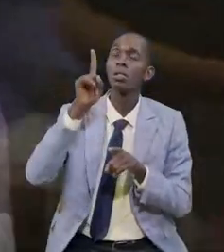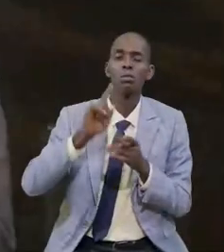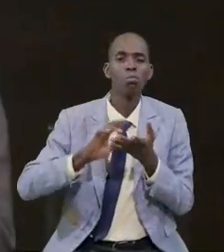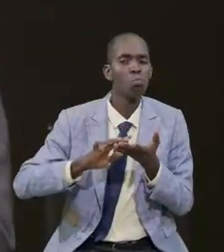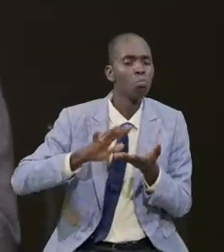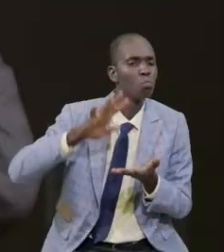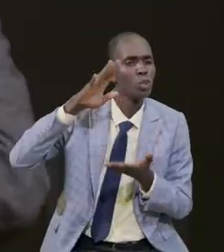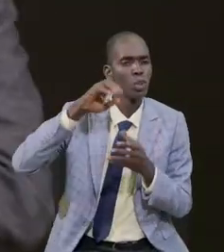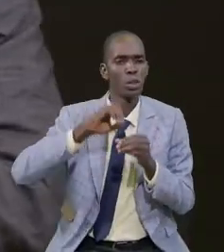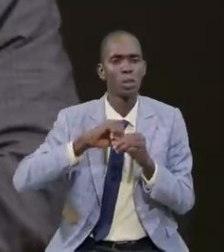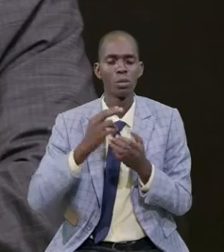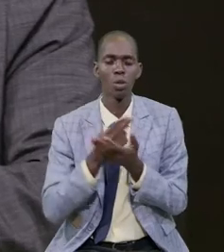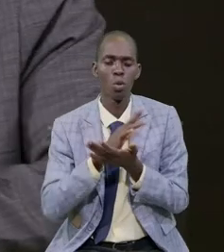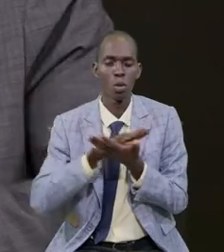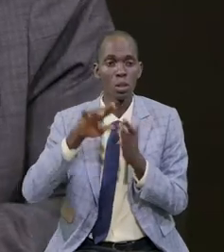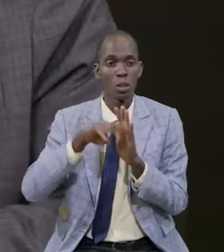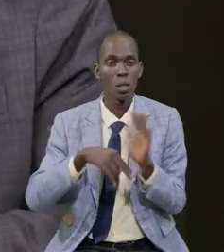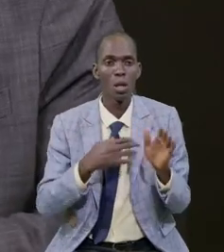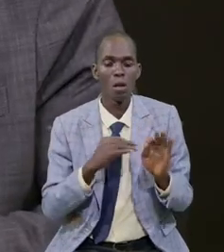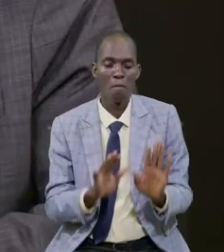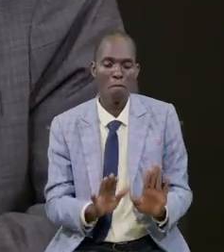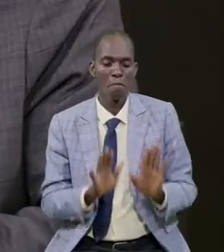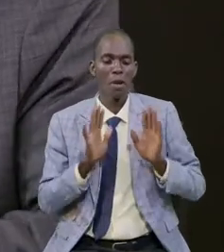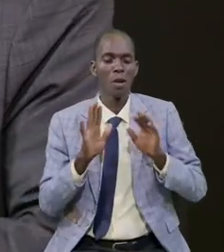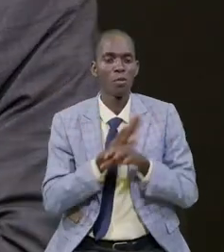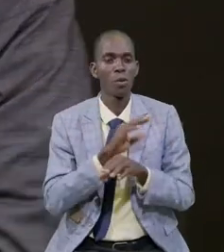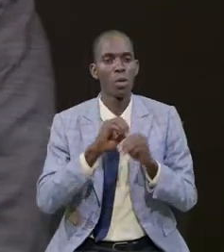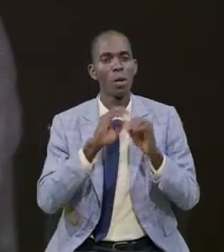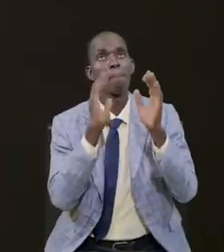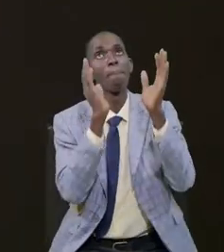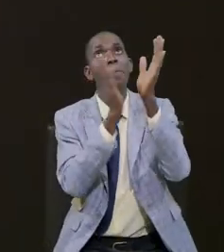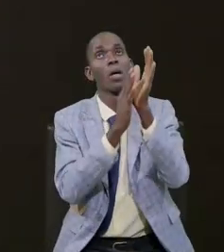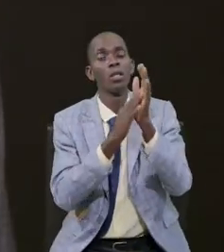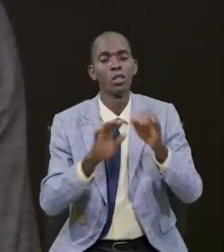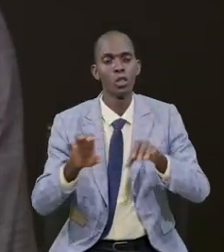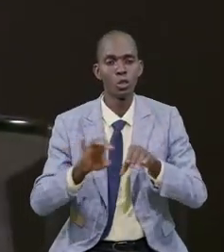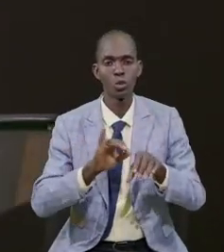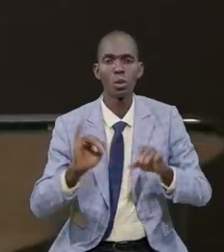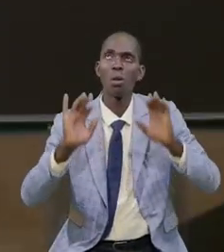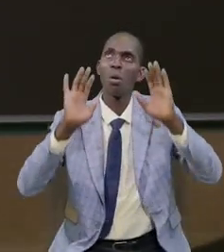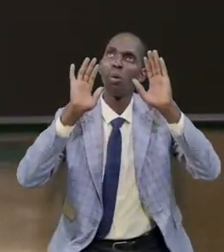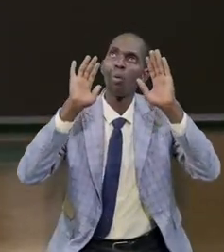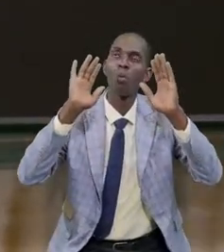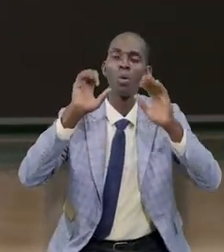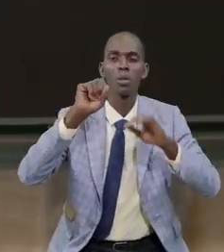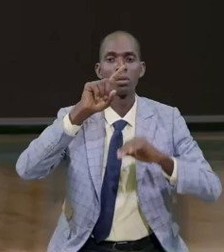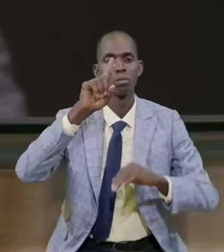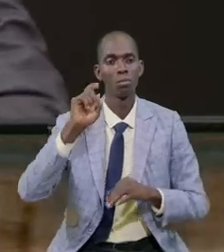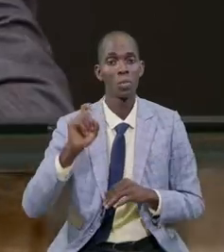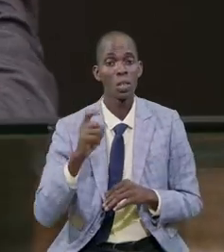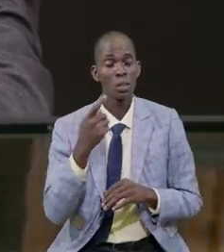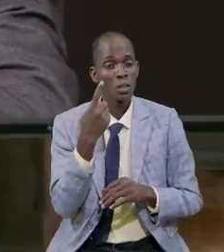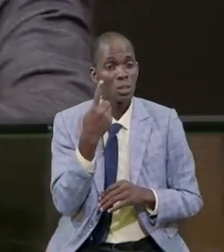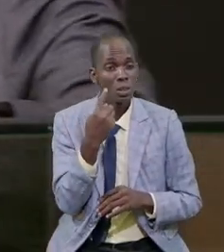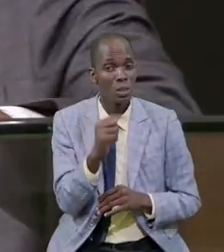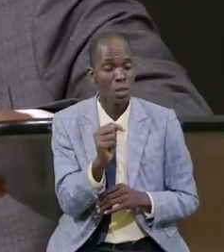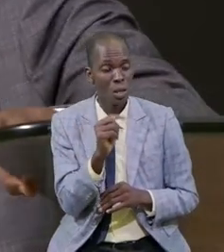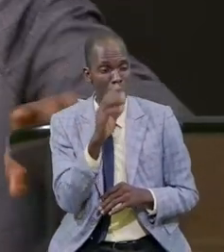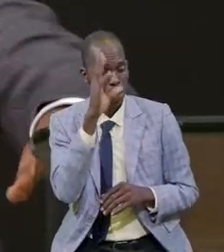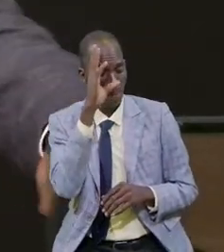sainteté, digne de louange, opérant des prodiges? L'homme-là